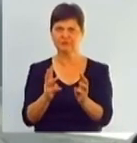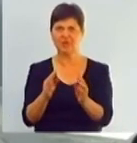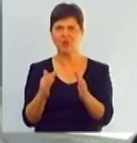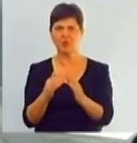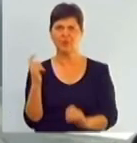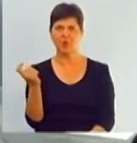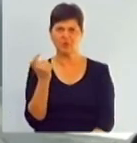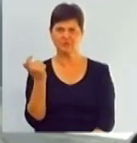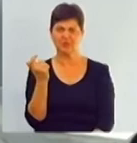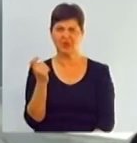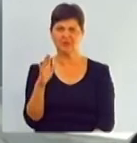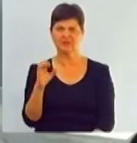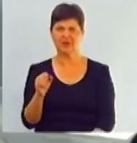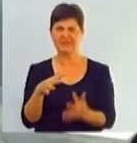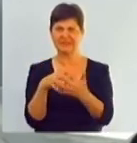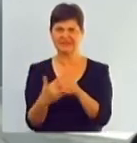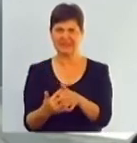домогосподарствах, селянських